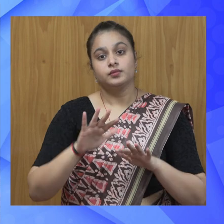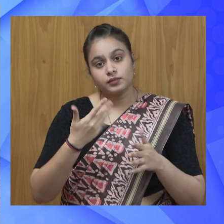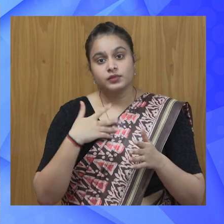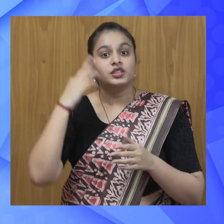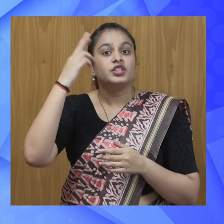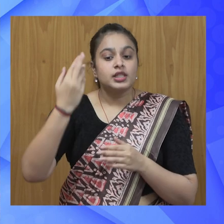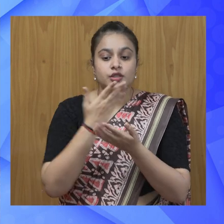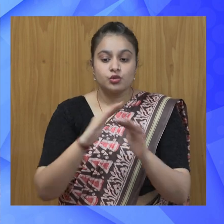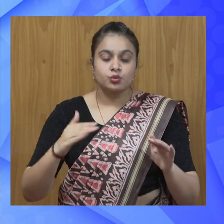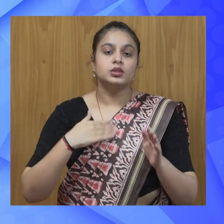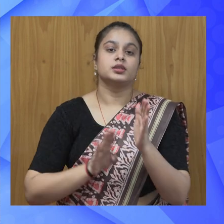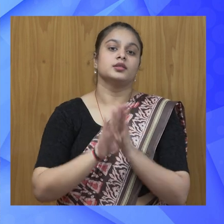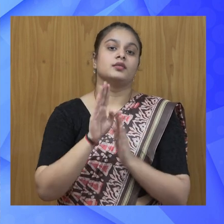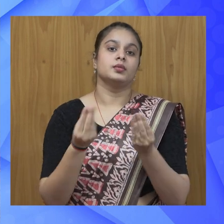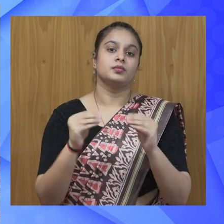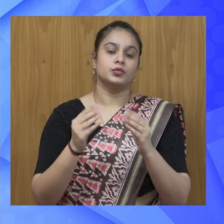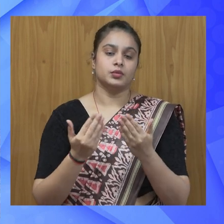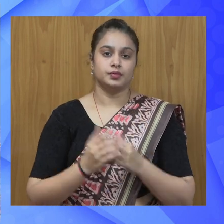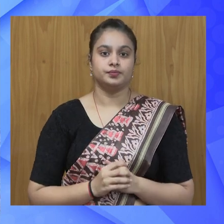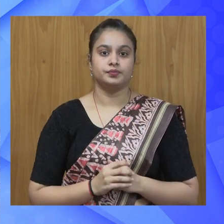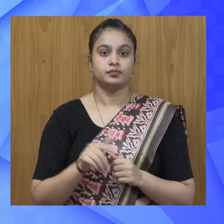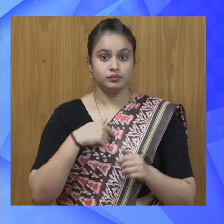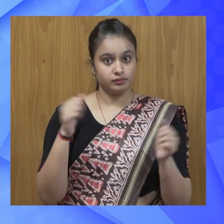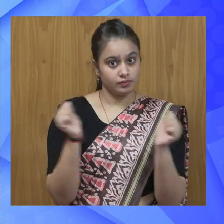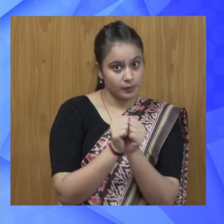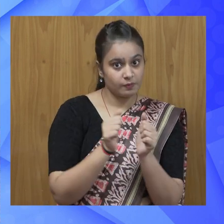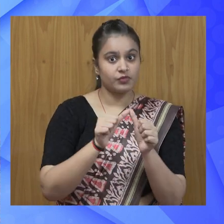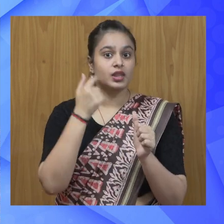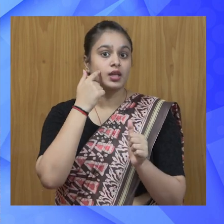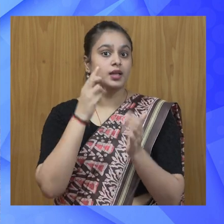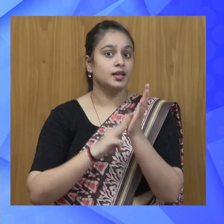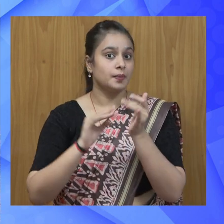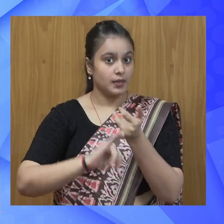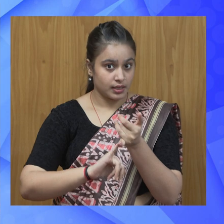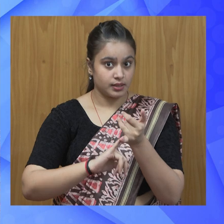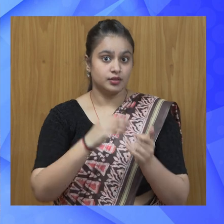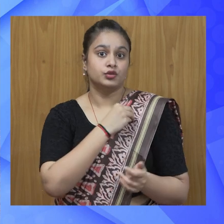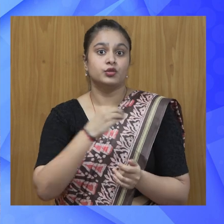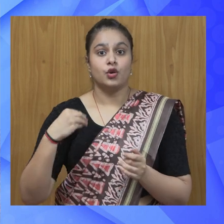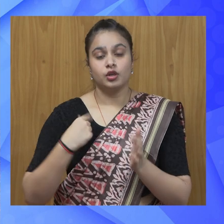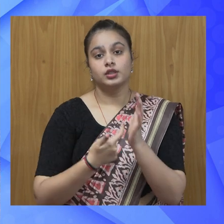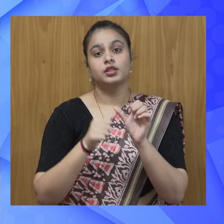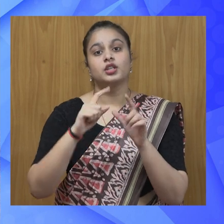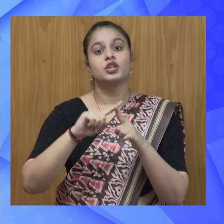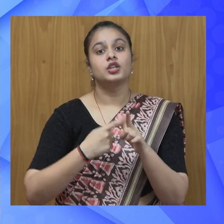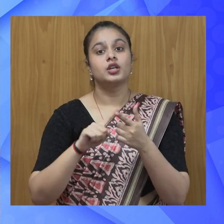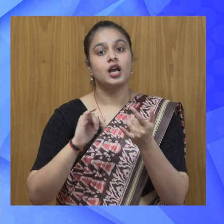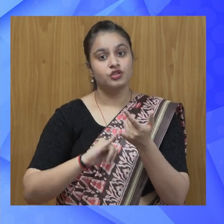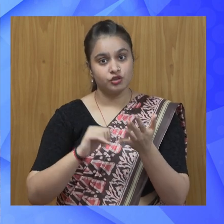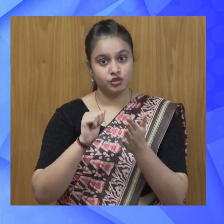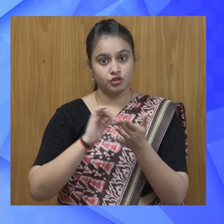बच्चे का समुचित विकास हो सके. आज हमारे साथ एम्स दिल्ली के मनोचिकित्सा विभाग के प्रमुख प्रोफेसर श्री राजेश सागर का